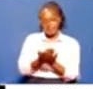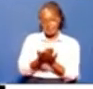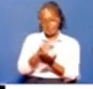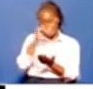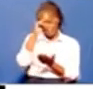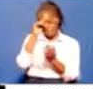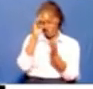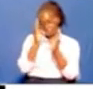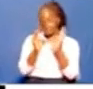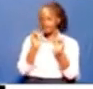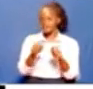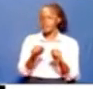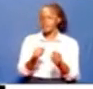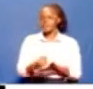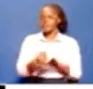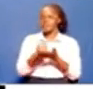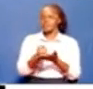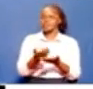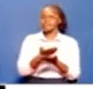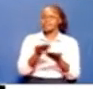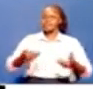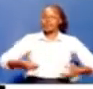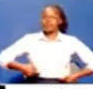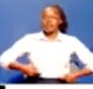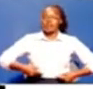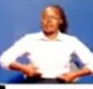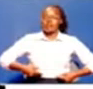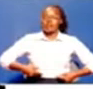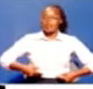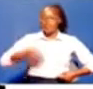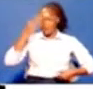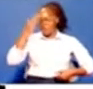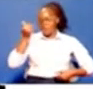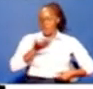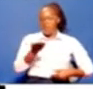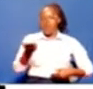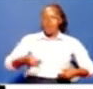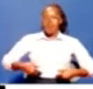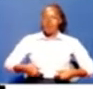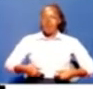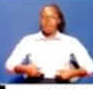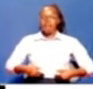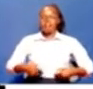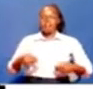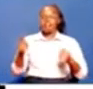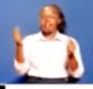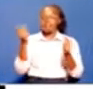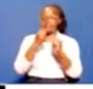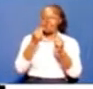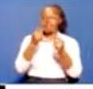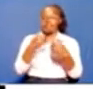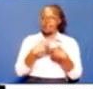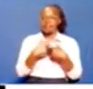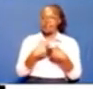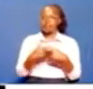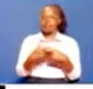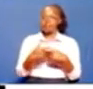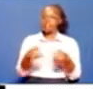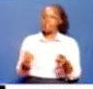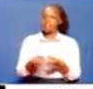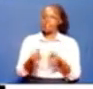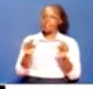inaweza kusaidia hawa vijana wetu, kwa sababu hawa vijana wetu wako na vipawa. Kama wale katika hii kikundi